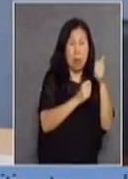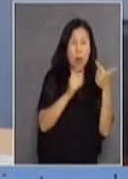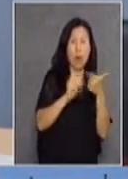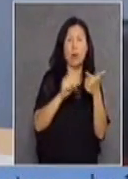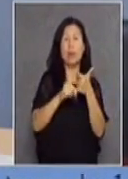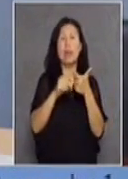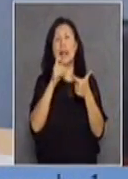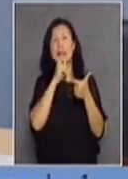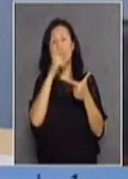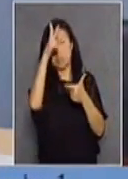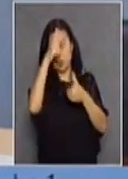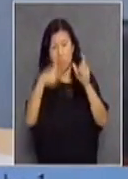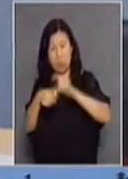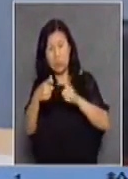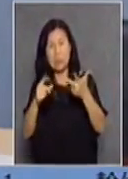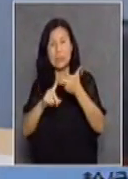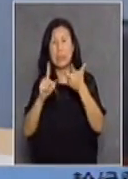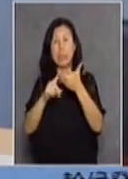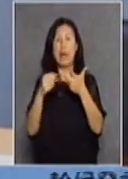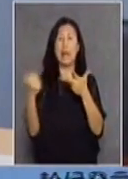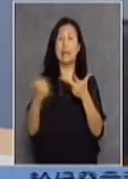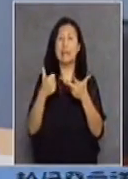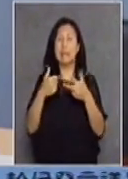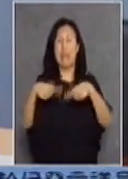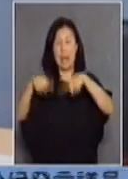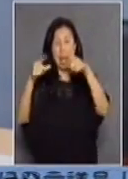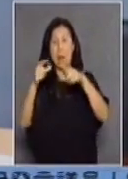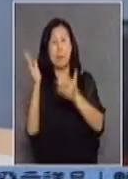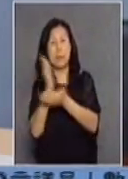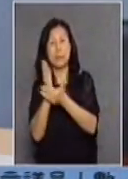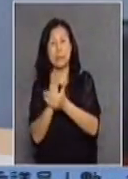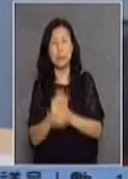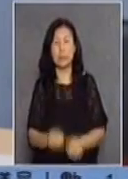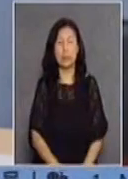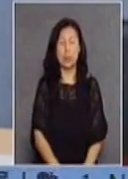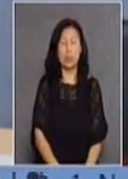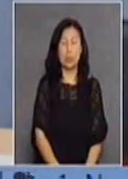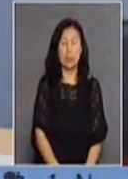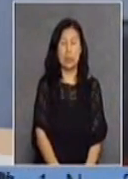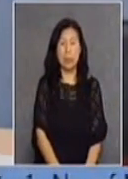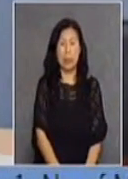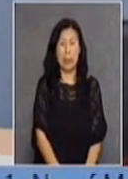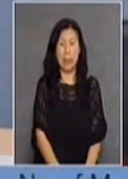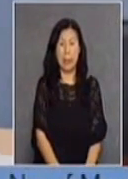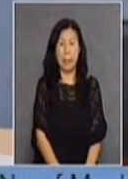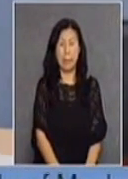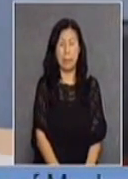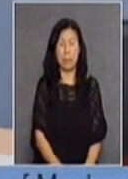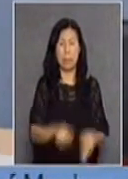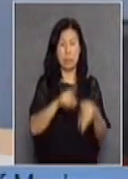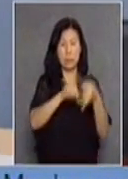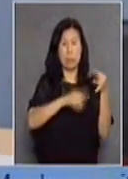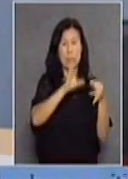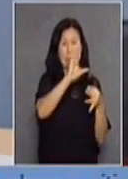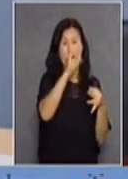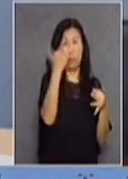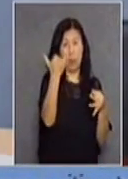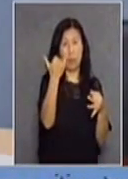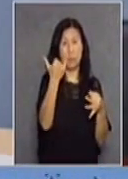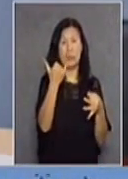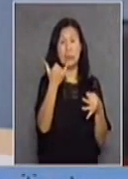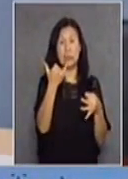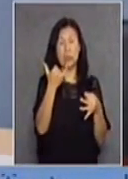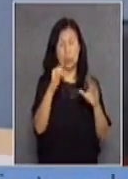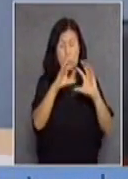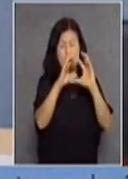這個政府部門嘅首長。嗱，如果你話梁振英嘅陣營